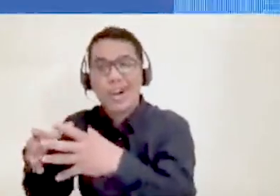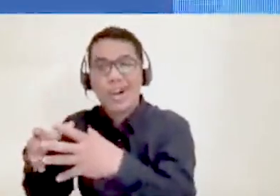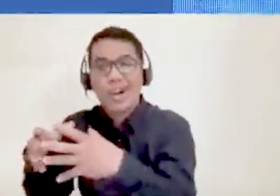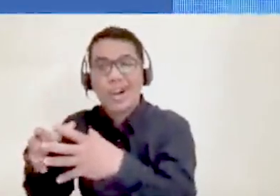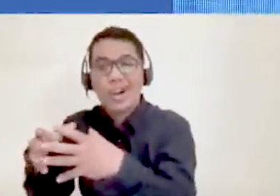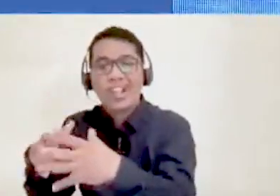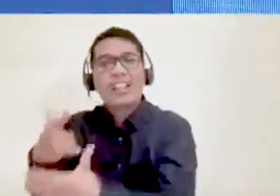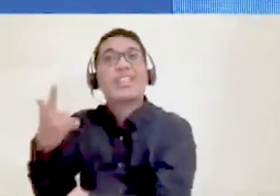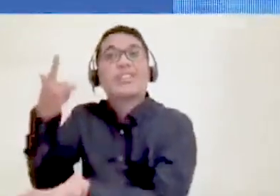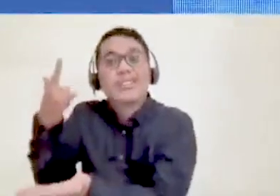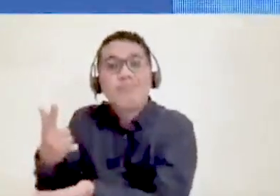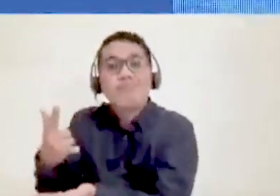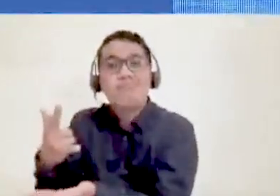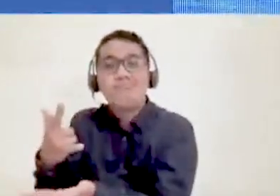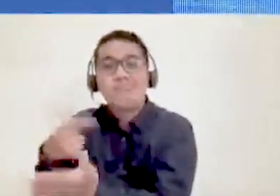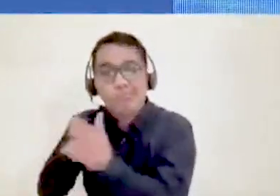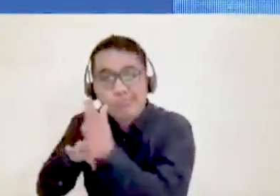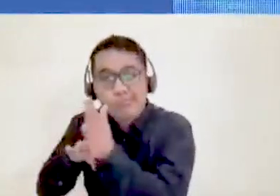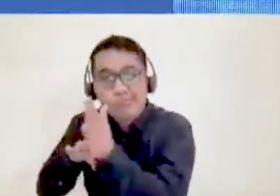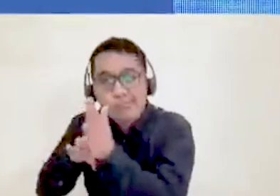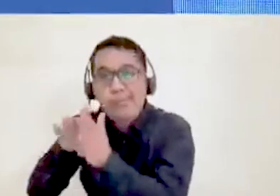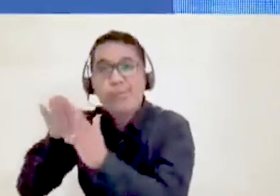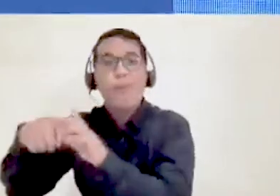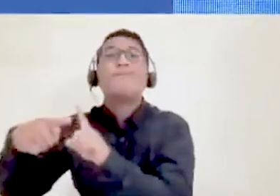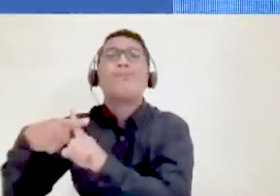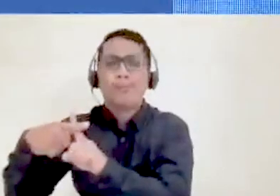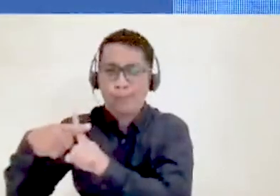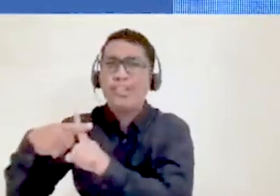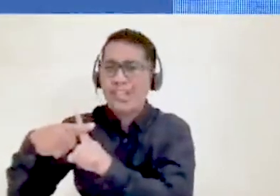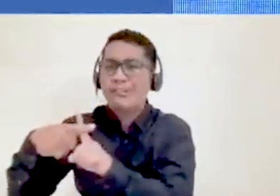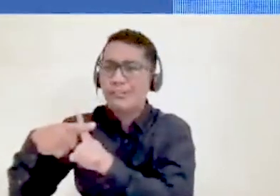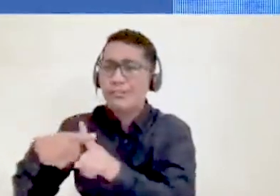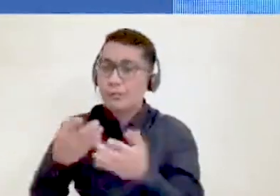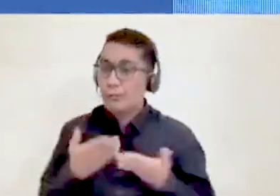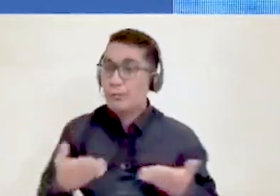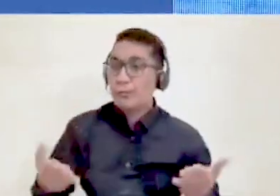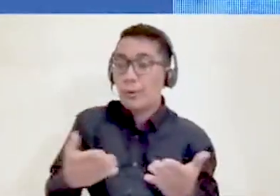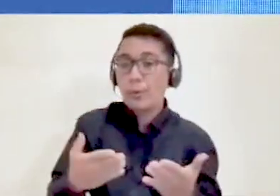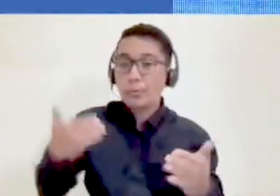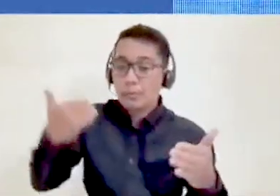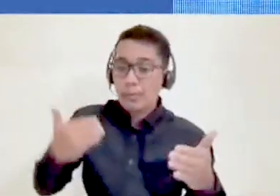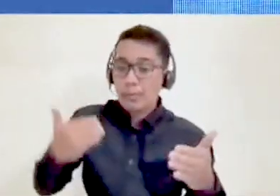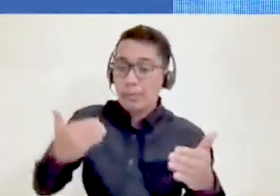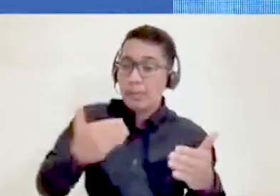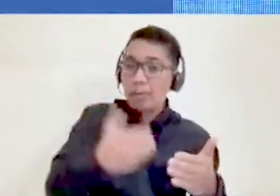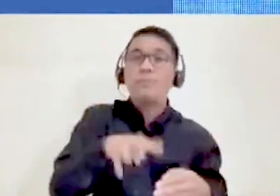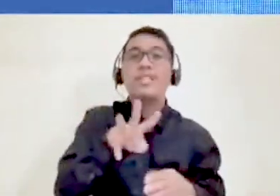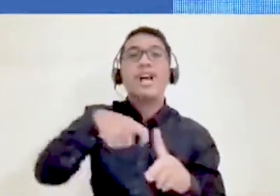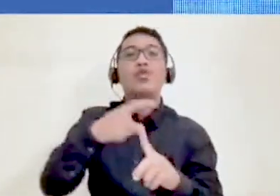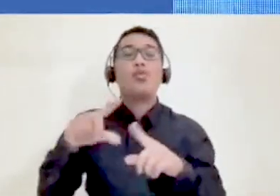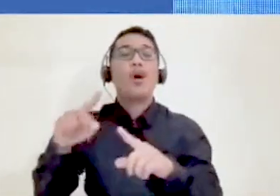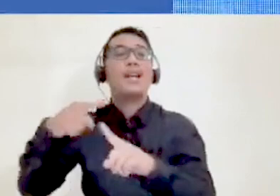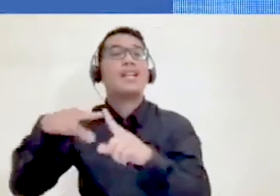tetap mengalami pertumbuhan positif selamat tiga Kuartal berturut-turut di tahun